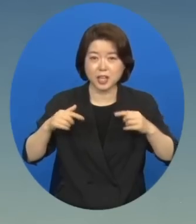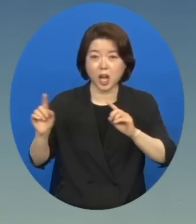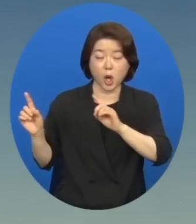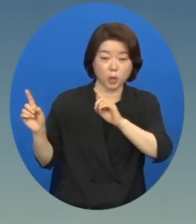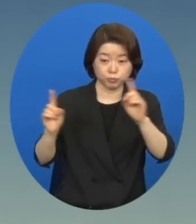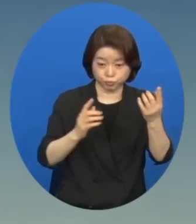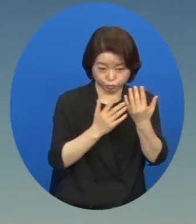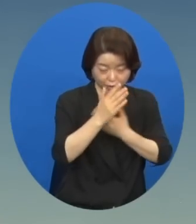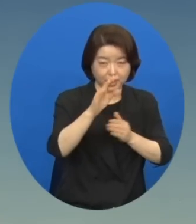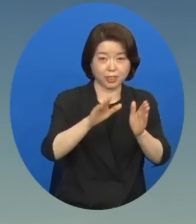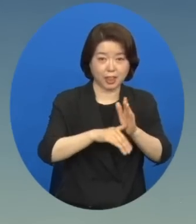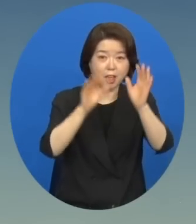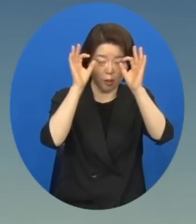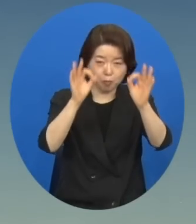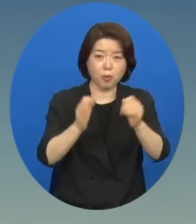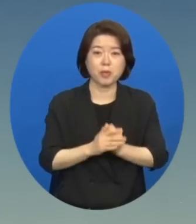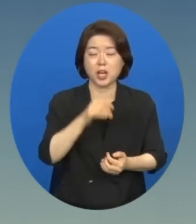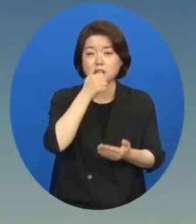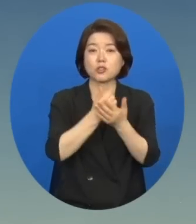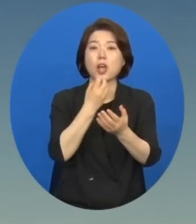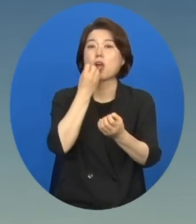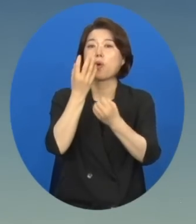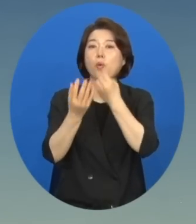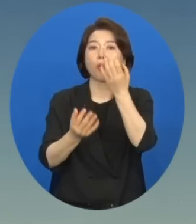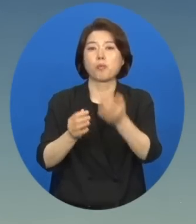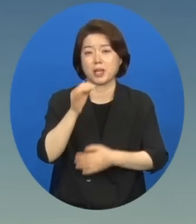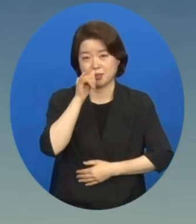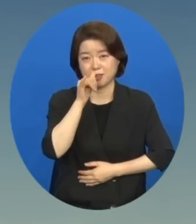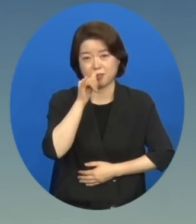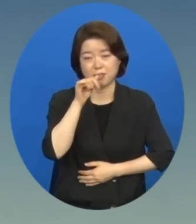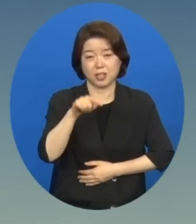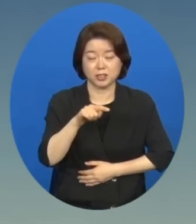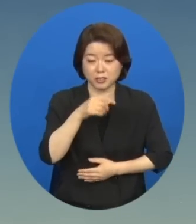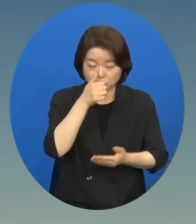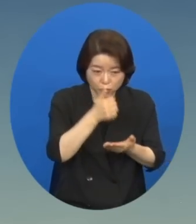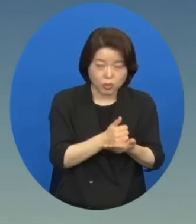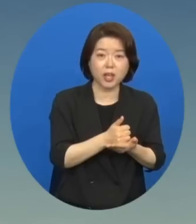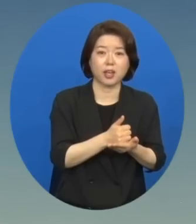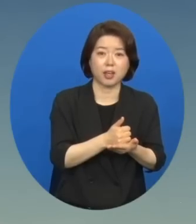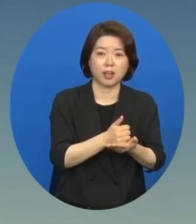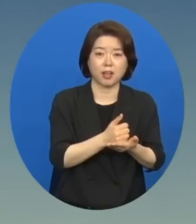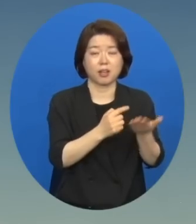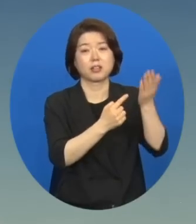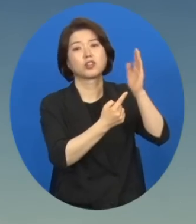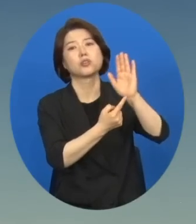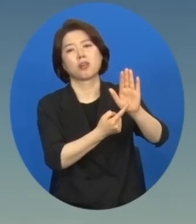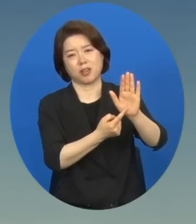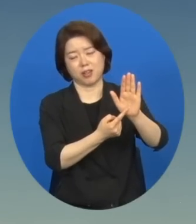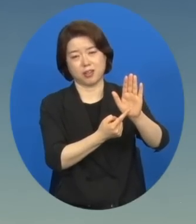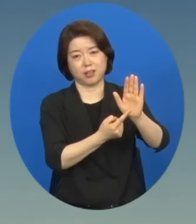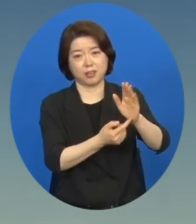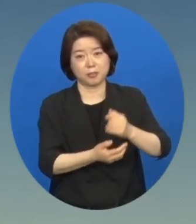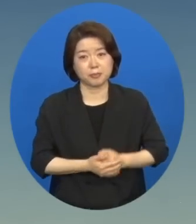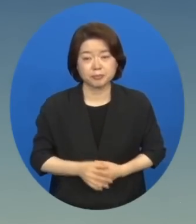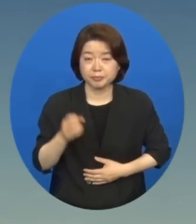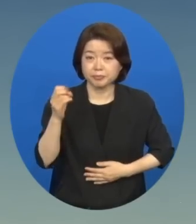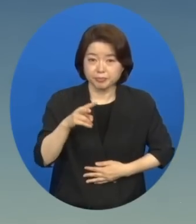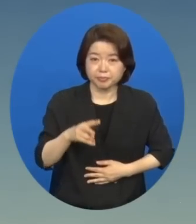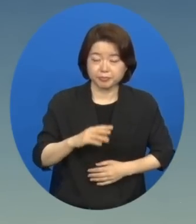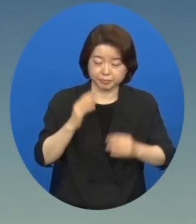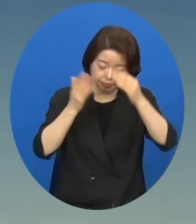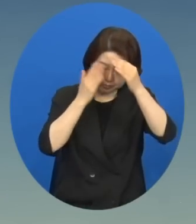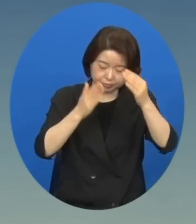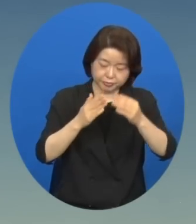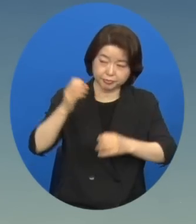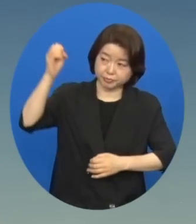때에 보면 죄를 고백하게 하시고 그 죄가 드러나게 하셔요. 그리고 성도들이